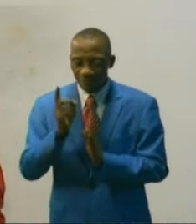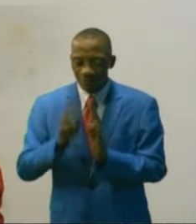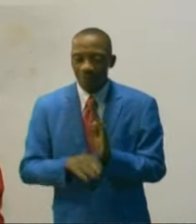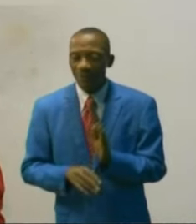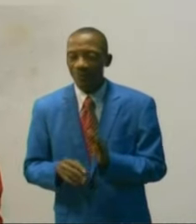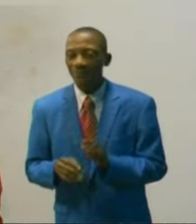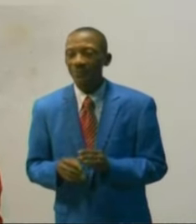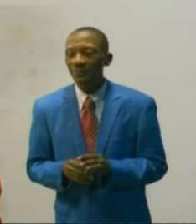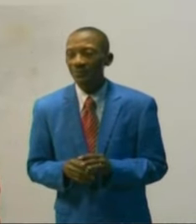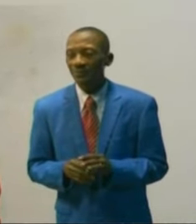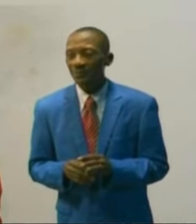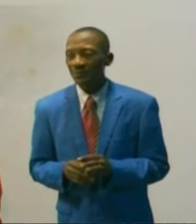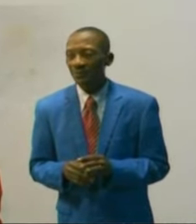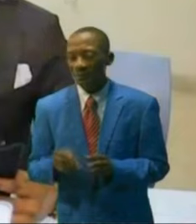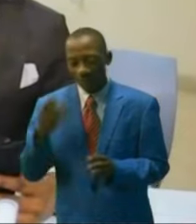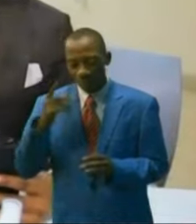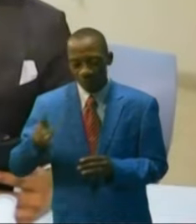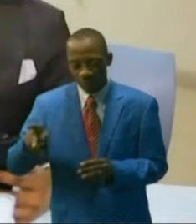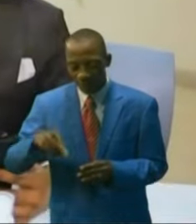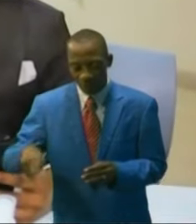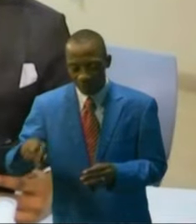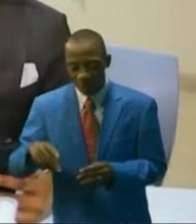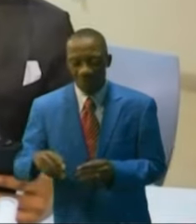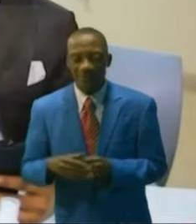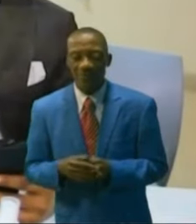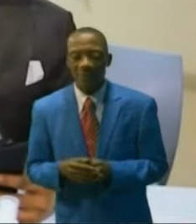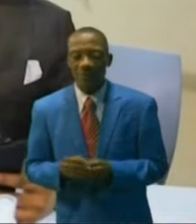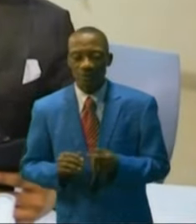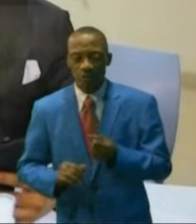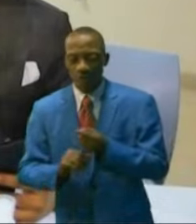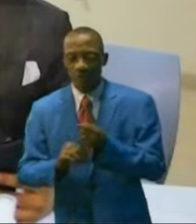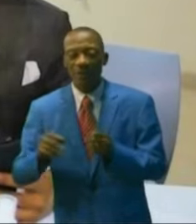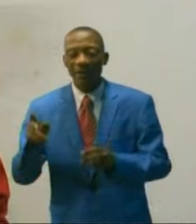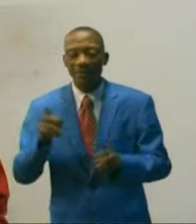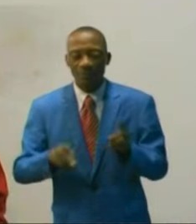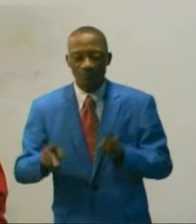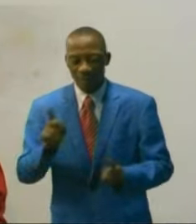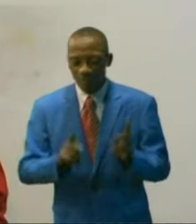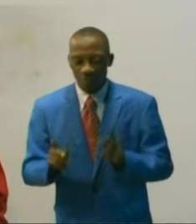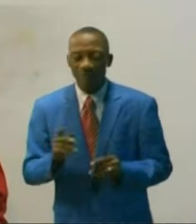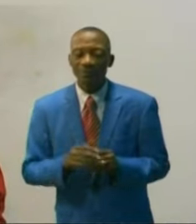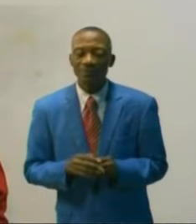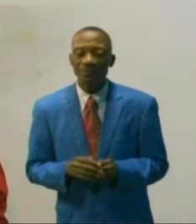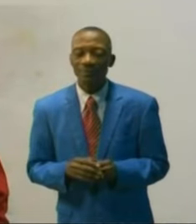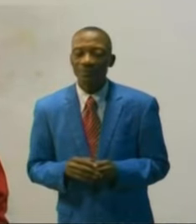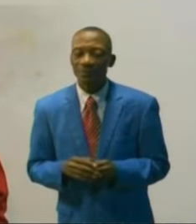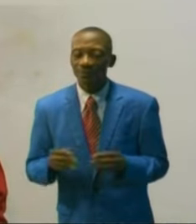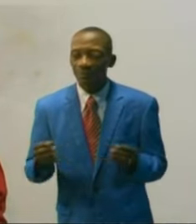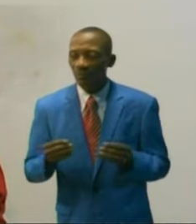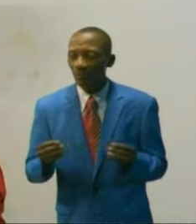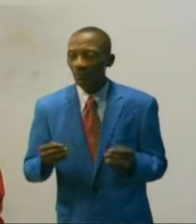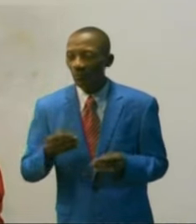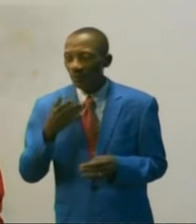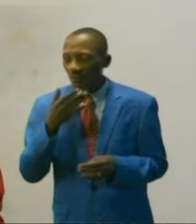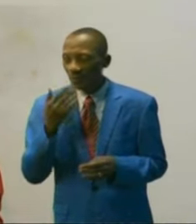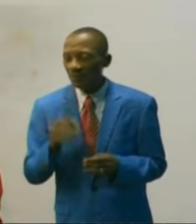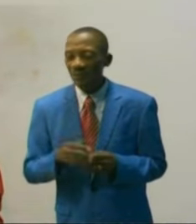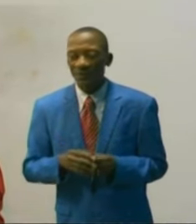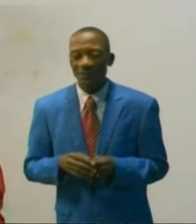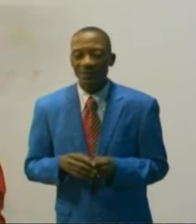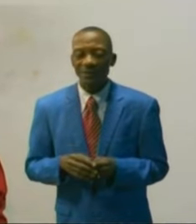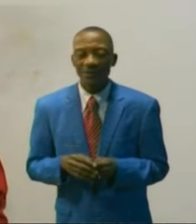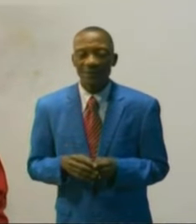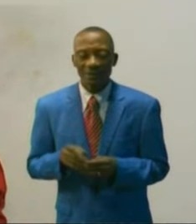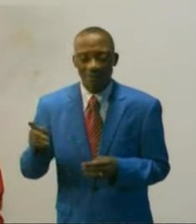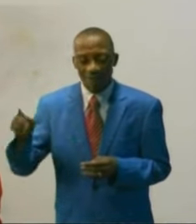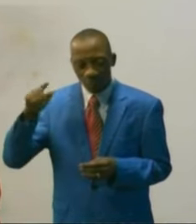ici d'une appropriation par les principaux acteurs dans la gestion des finances publiques dans